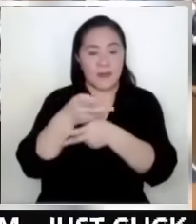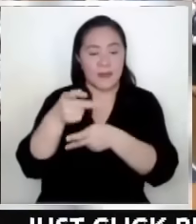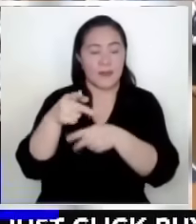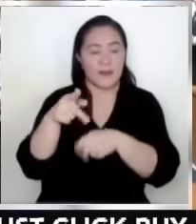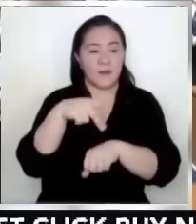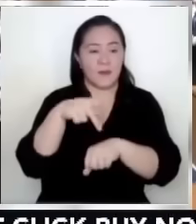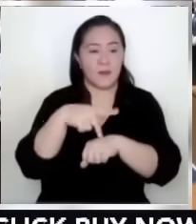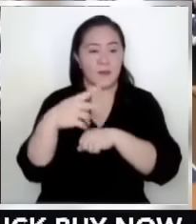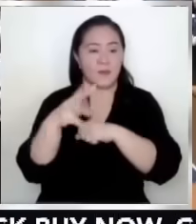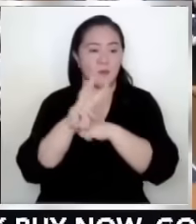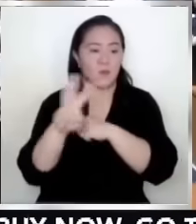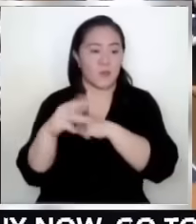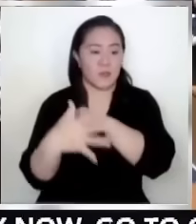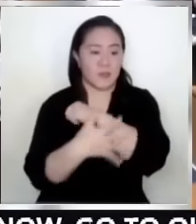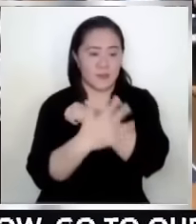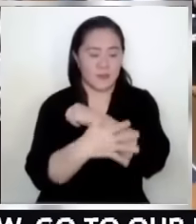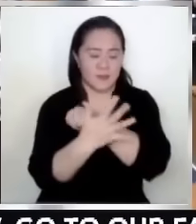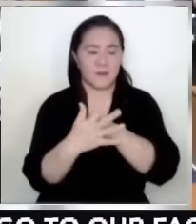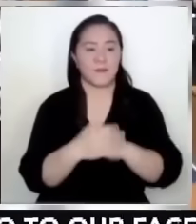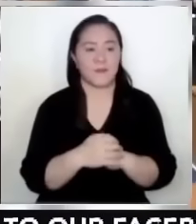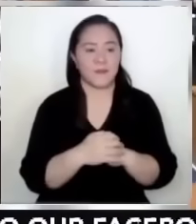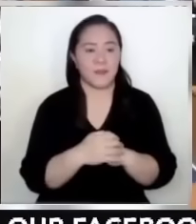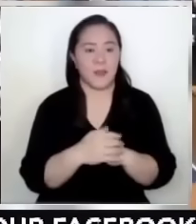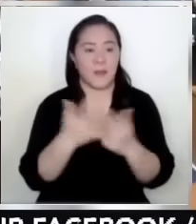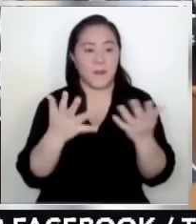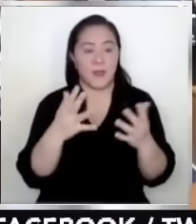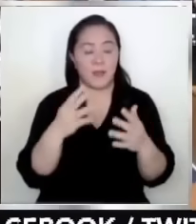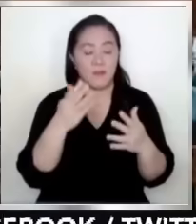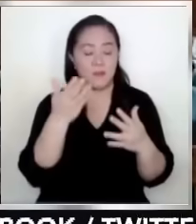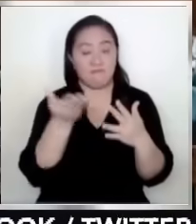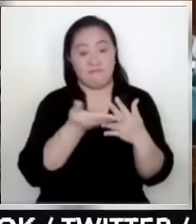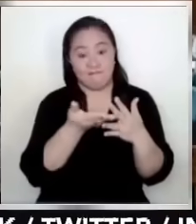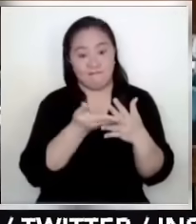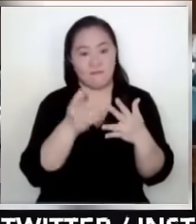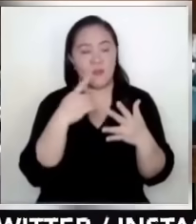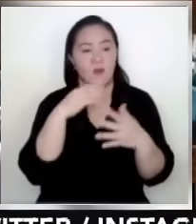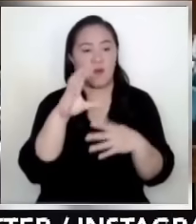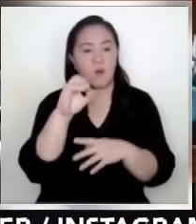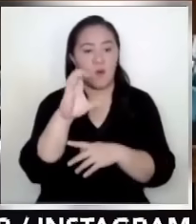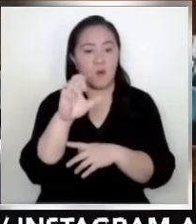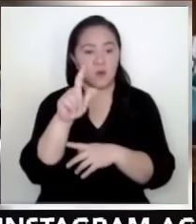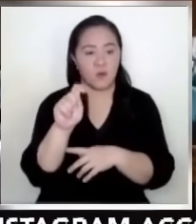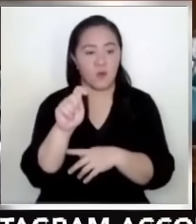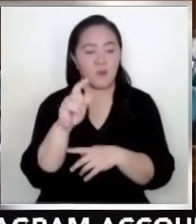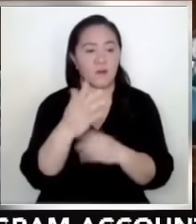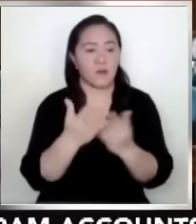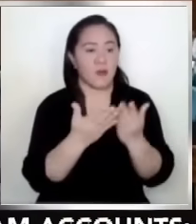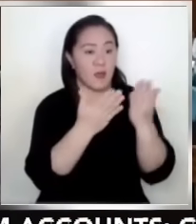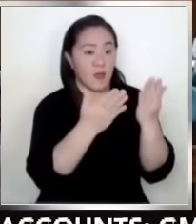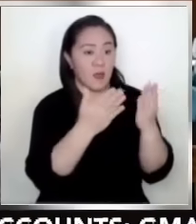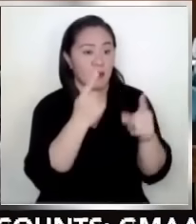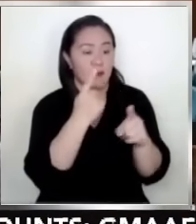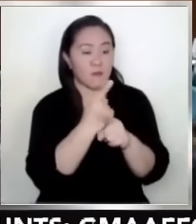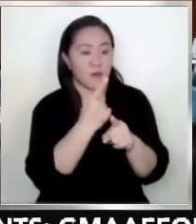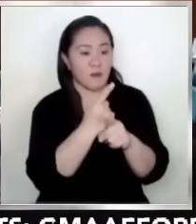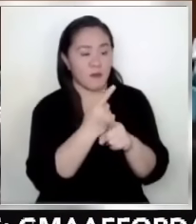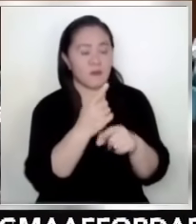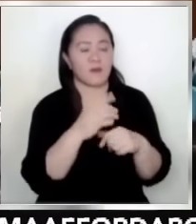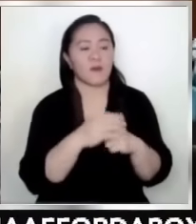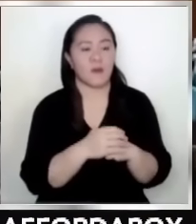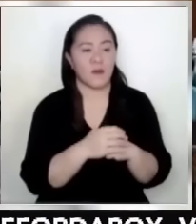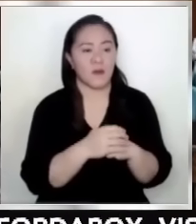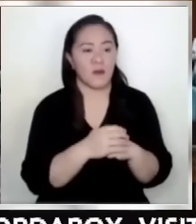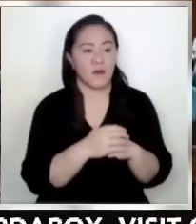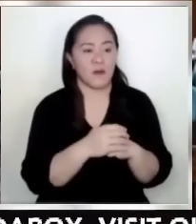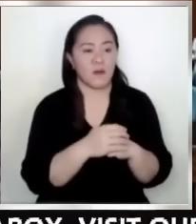na sa kalagitnaan ng Oktubre maitransmit ang General Appropriations Bill sa Senado. Prosesong mahigpit daw na babantayan